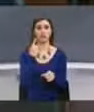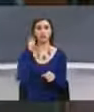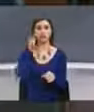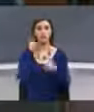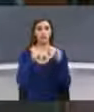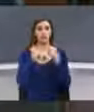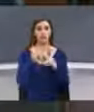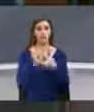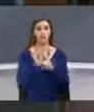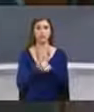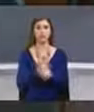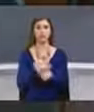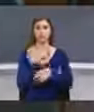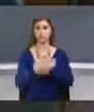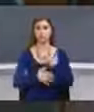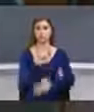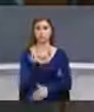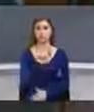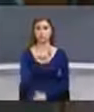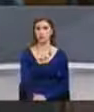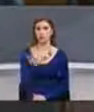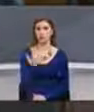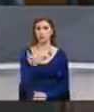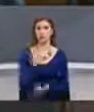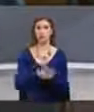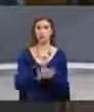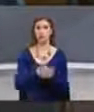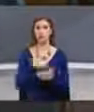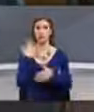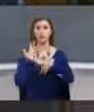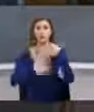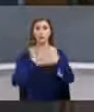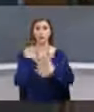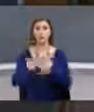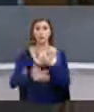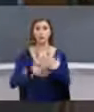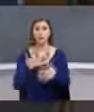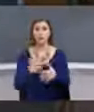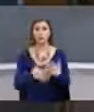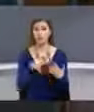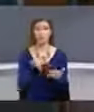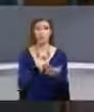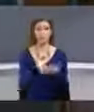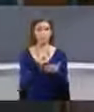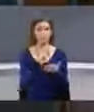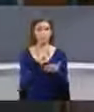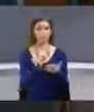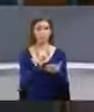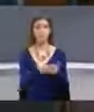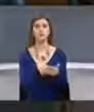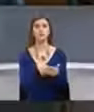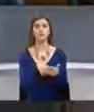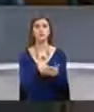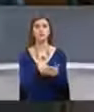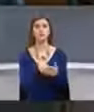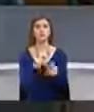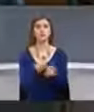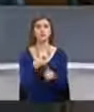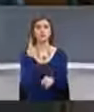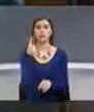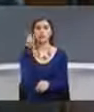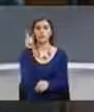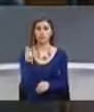gjinore. Sepse nëse kemi një përzirje të komponentave, atëherë kjo do të thëtë që nëse një